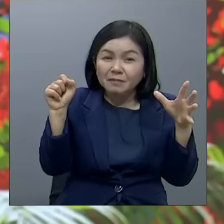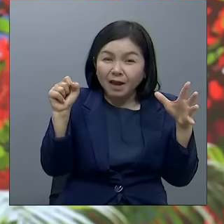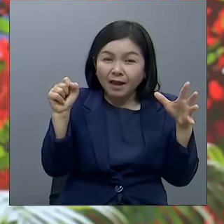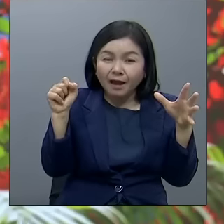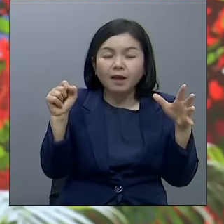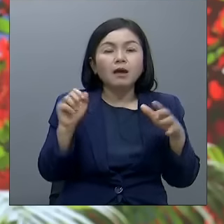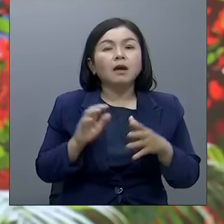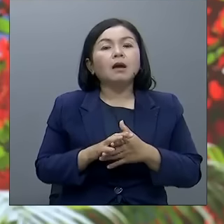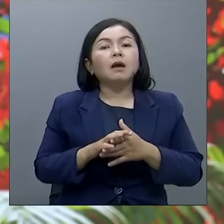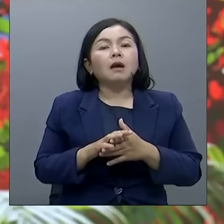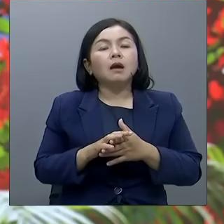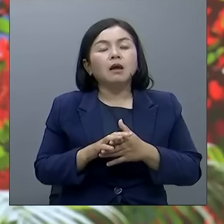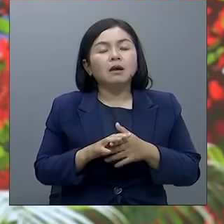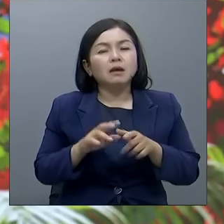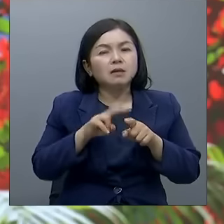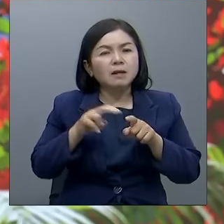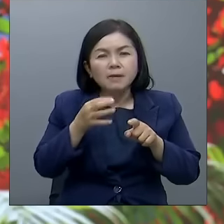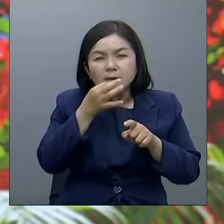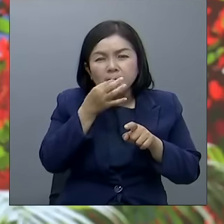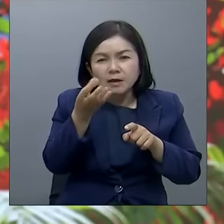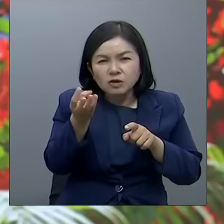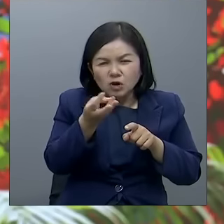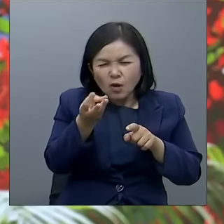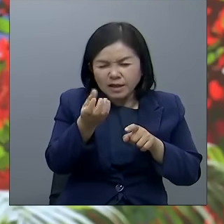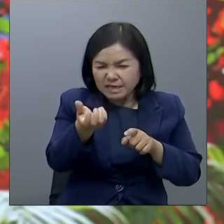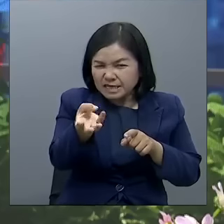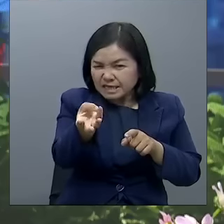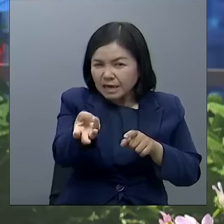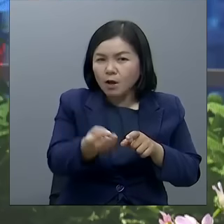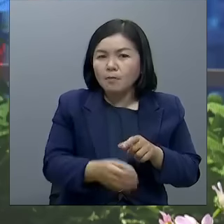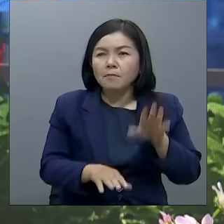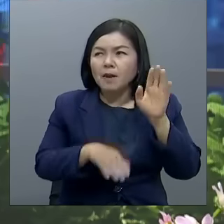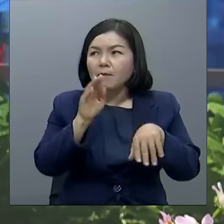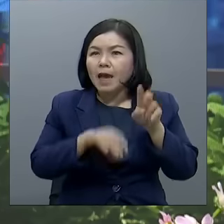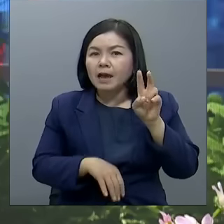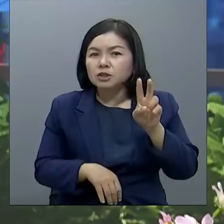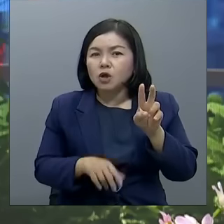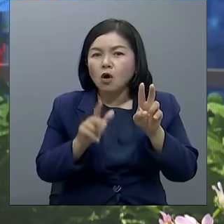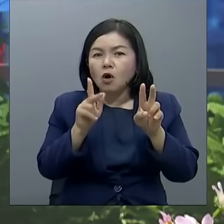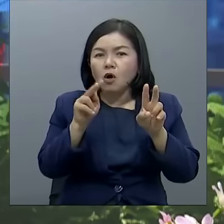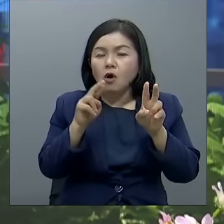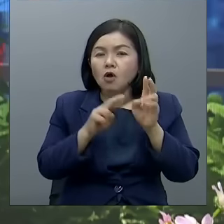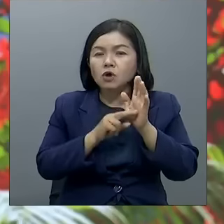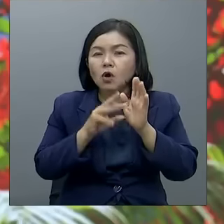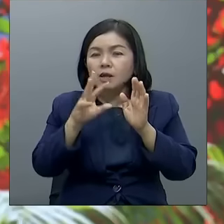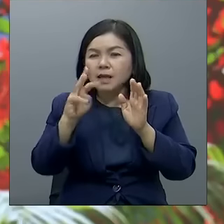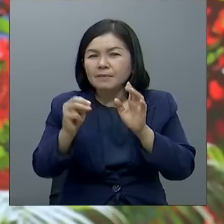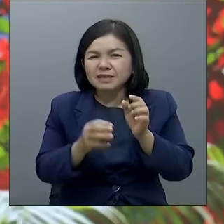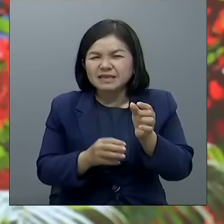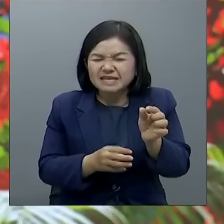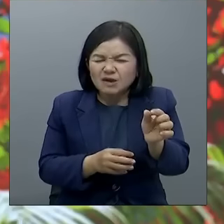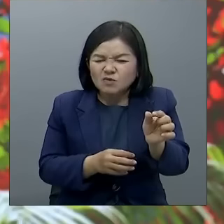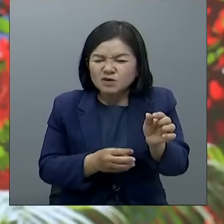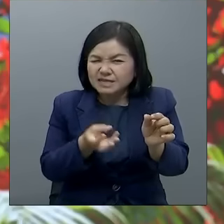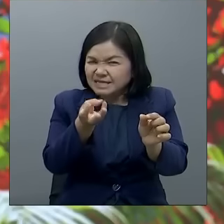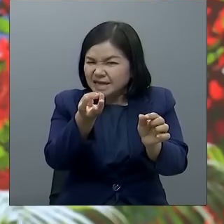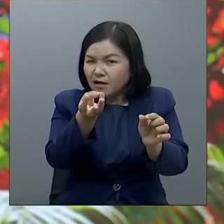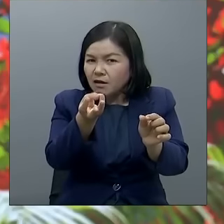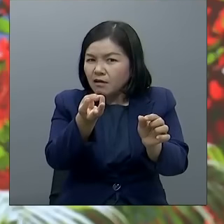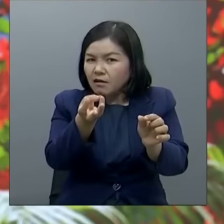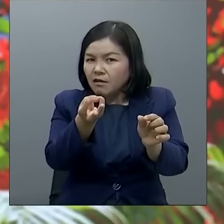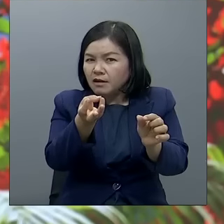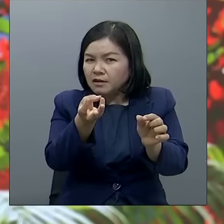เราอาจจะต้องจำกัดเกลือโซเดียมน้อยกว่า2กรัมต่อวัน 2กรัมต่อวันถ้าตีเป็นช้อนชาก็นิดเดียว นิดเดียว ไม่ถึงช้อนช